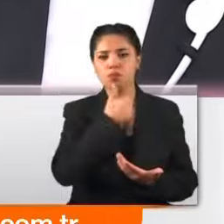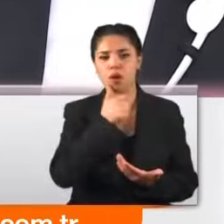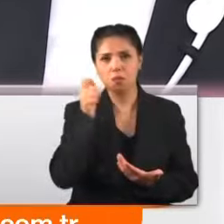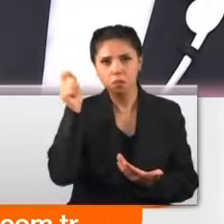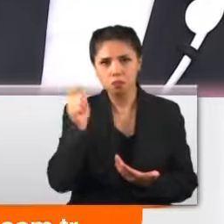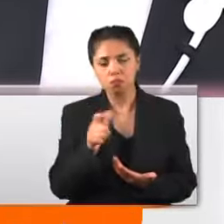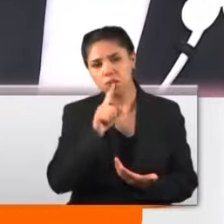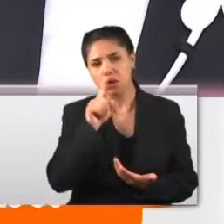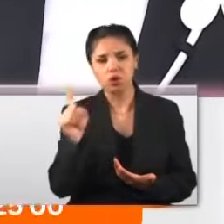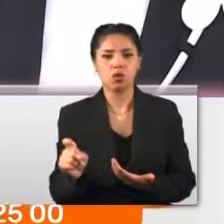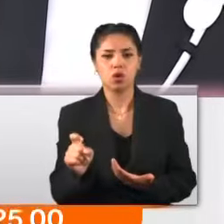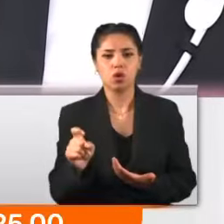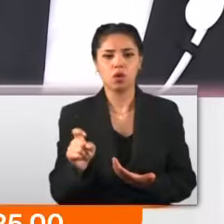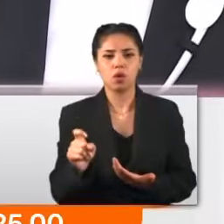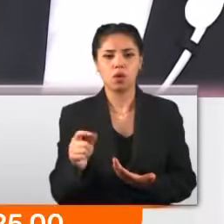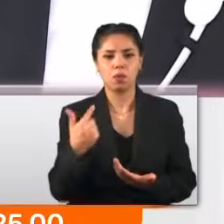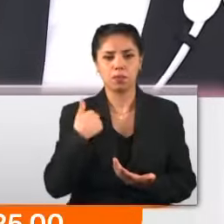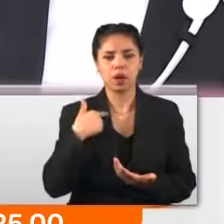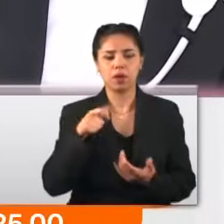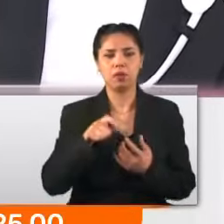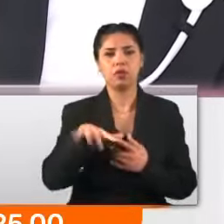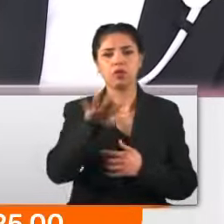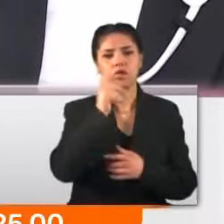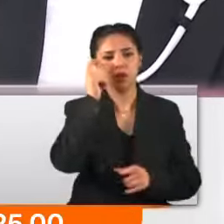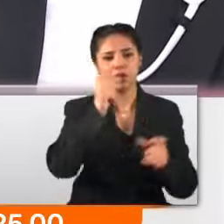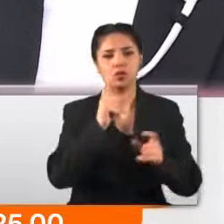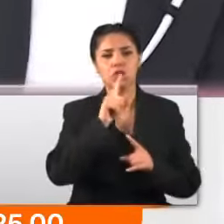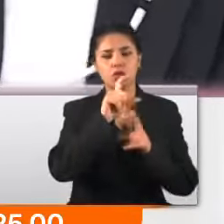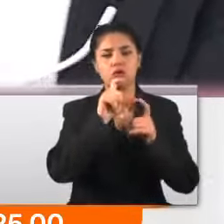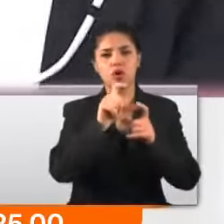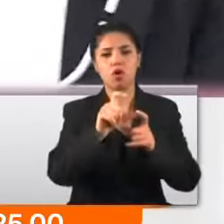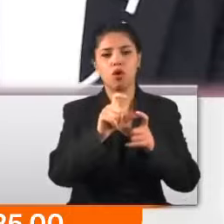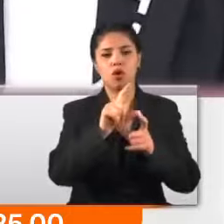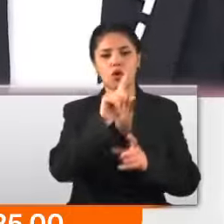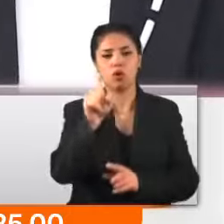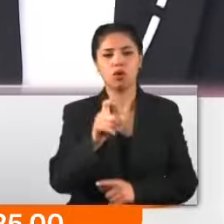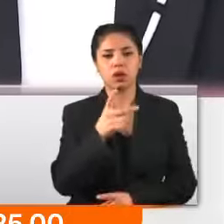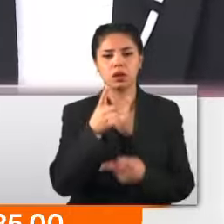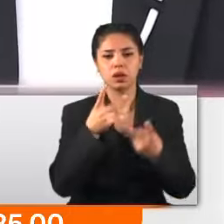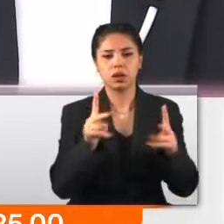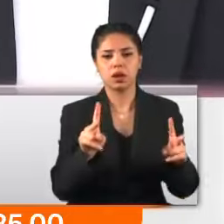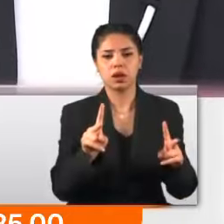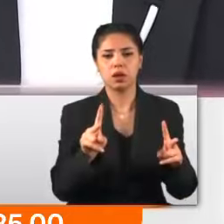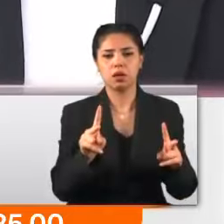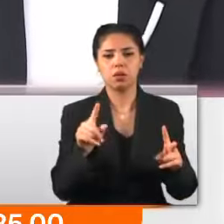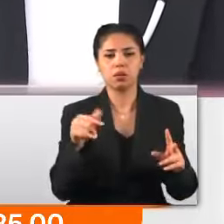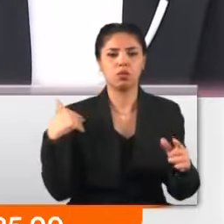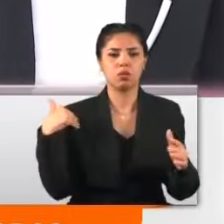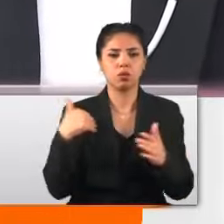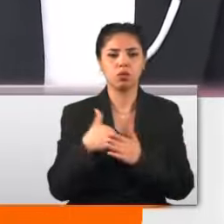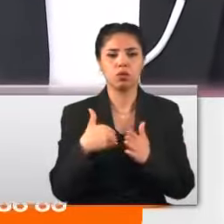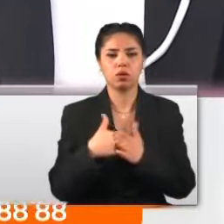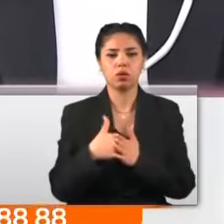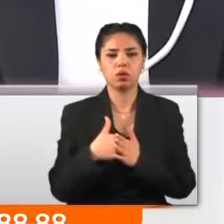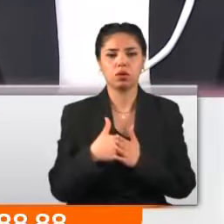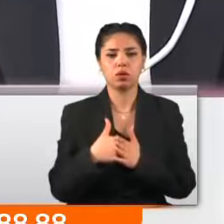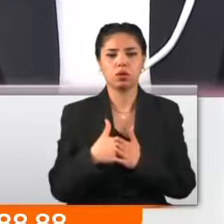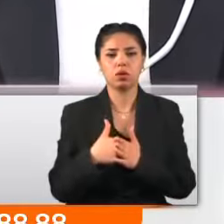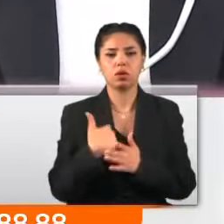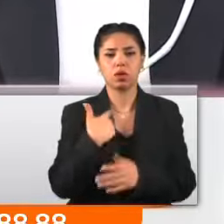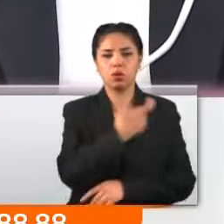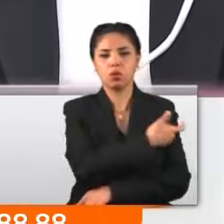sorabilirsiniz. Benim çevremdeki insanlara da sorabilirsiniz. Kaç defa beni yurtlara bıraktı. Ben bu zamana kadar çoğu şeyimde yurtlarda